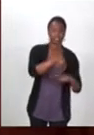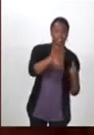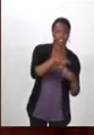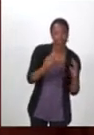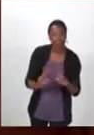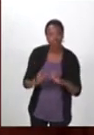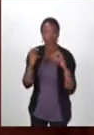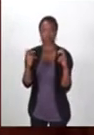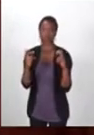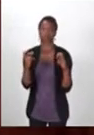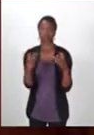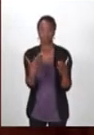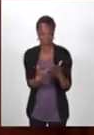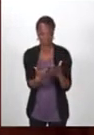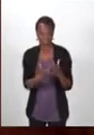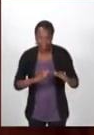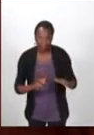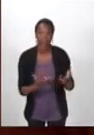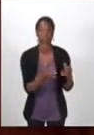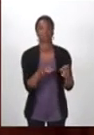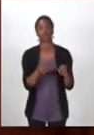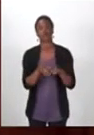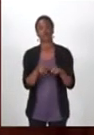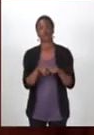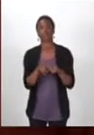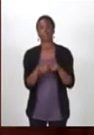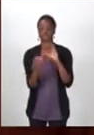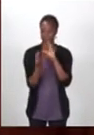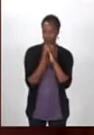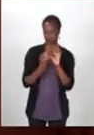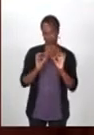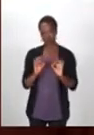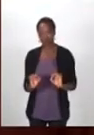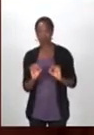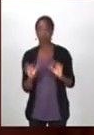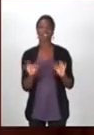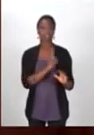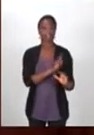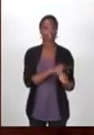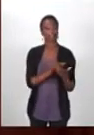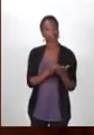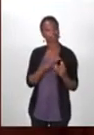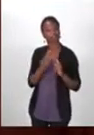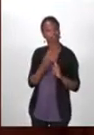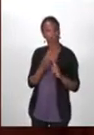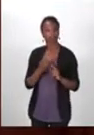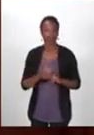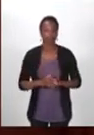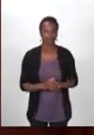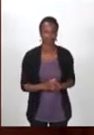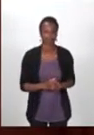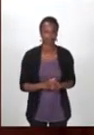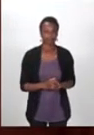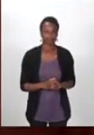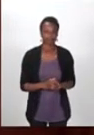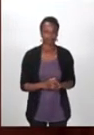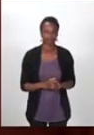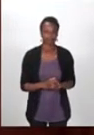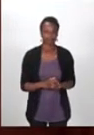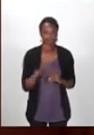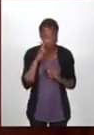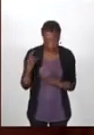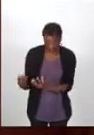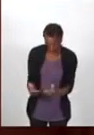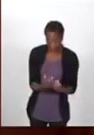territoire et privilégier la sobriété de nos consommations d'énergie est primordial. Difficulté également pour nos concitoyens